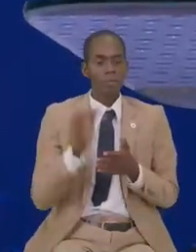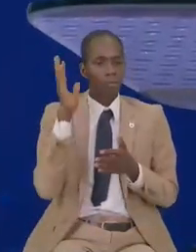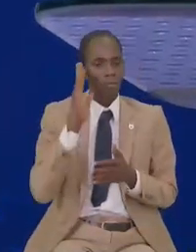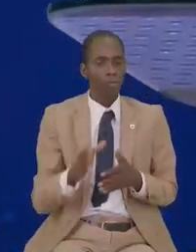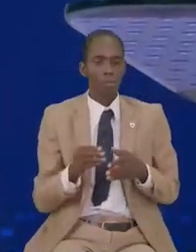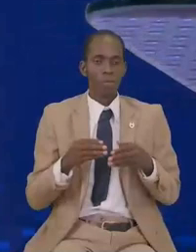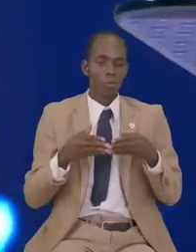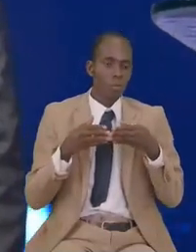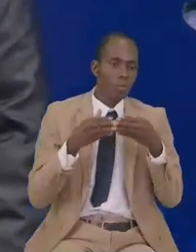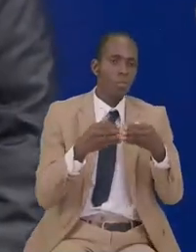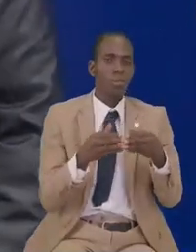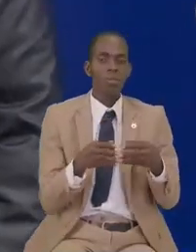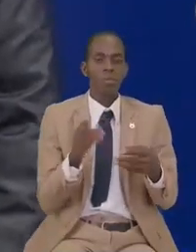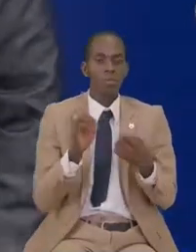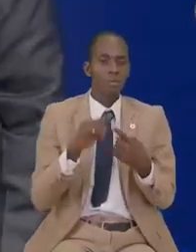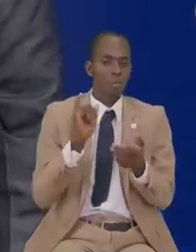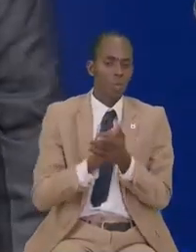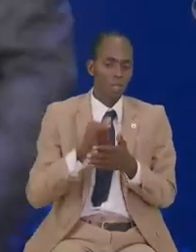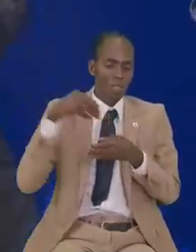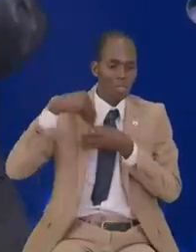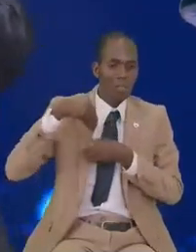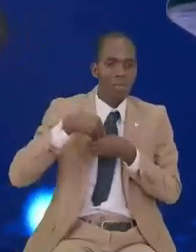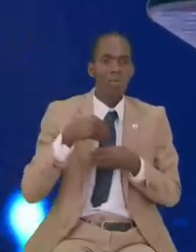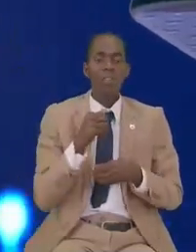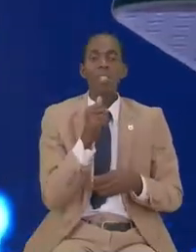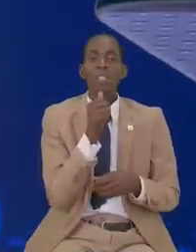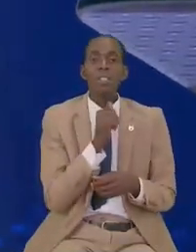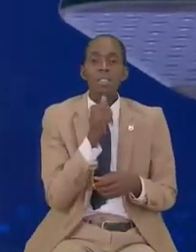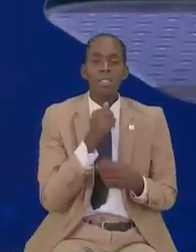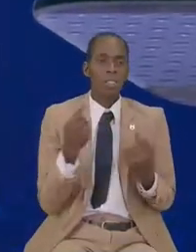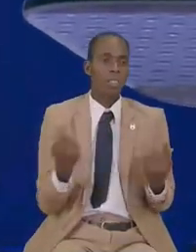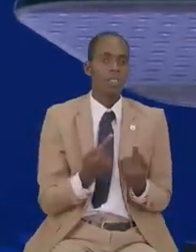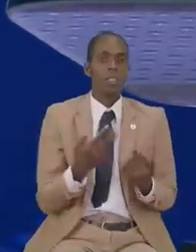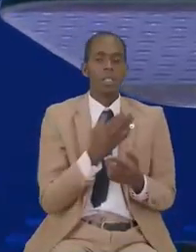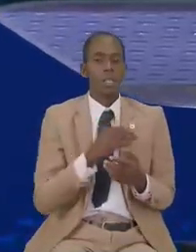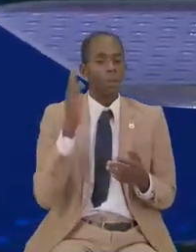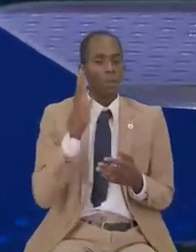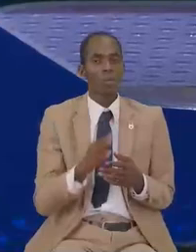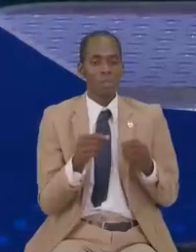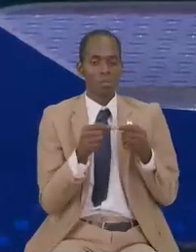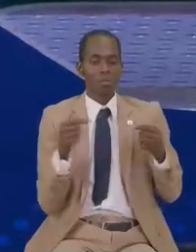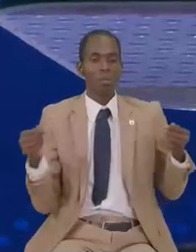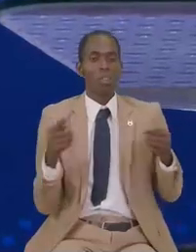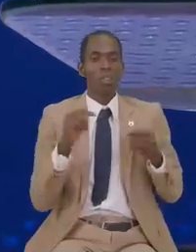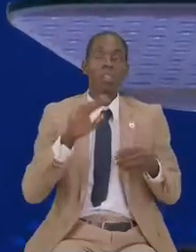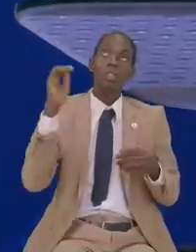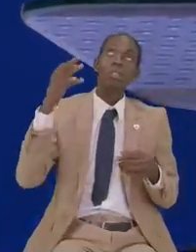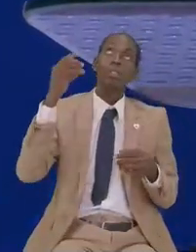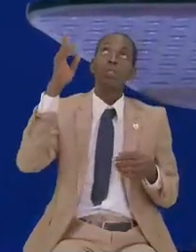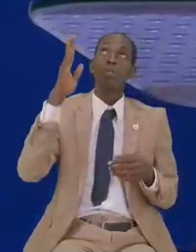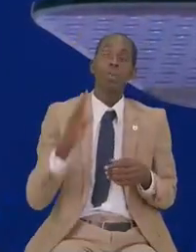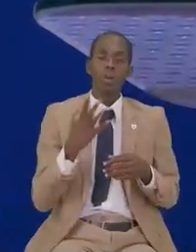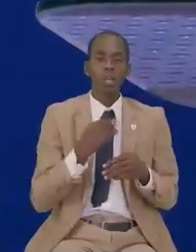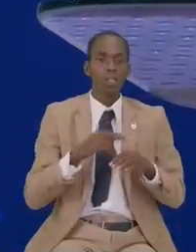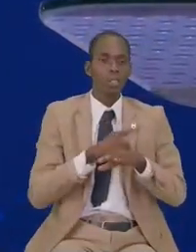qui est enclin vers ces choses secrètes. Et nous contredisons la grâce de Dieu, la